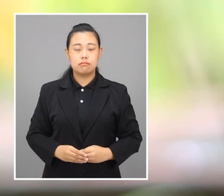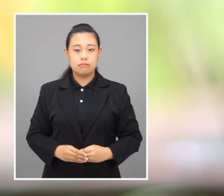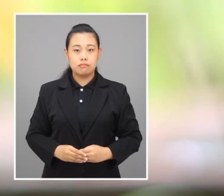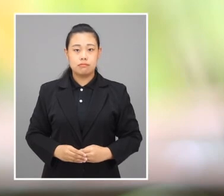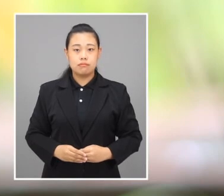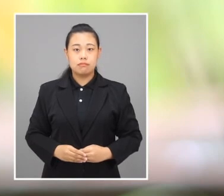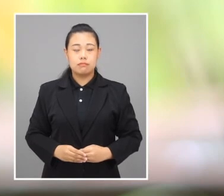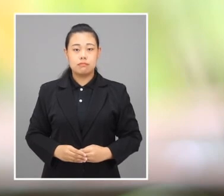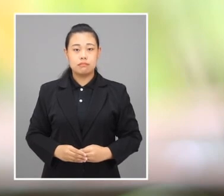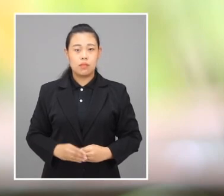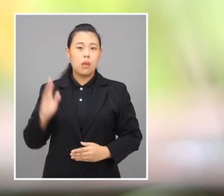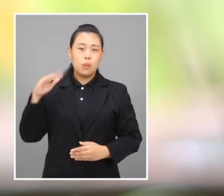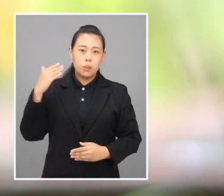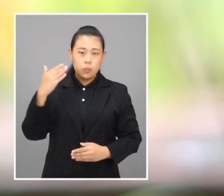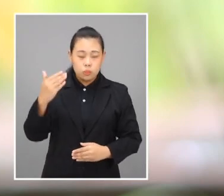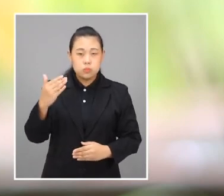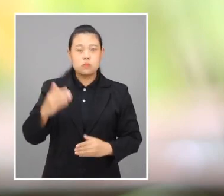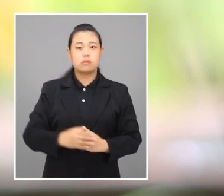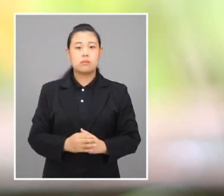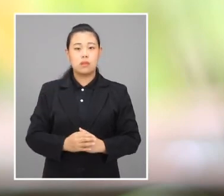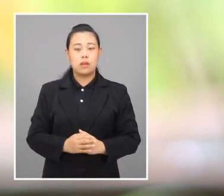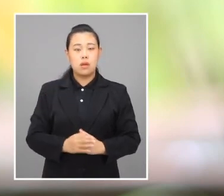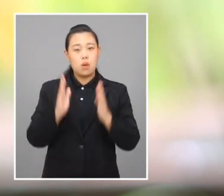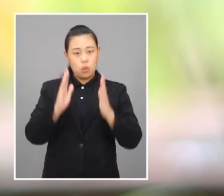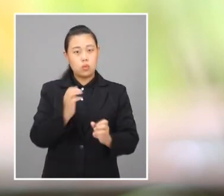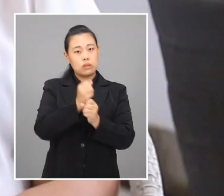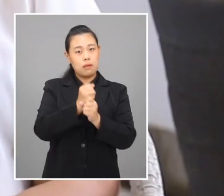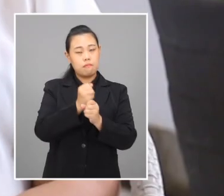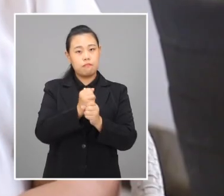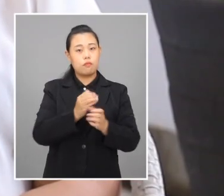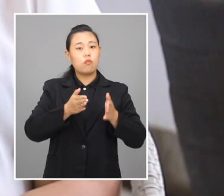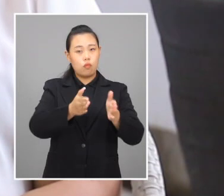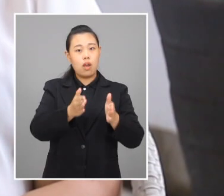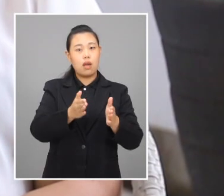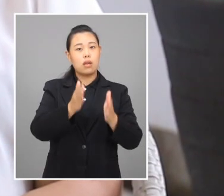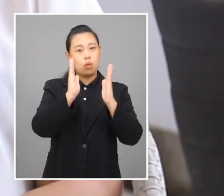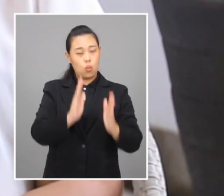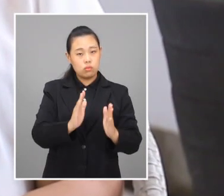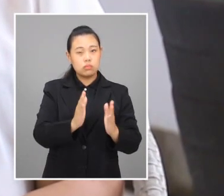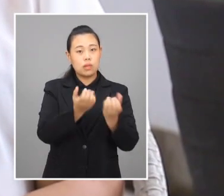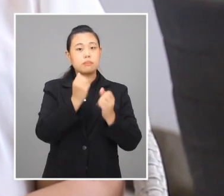จนเจ้าหน้าที่ที่เป็น HR แล้วก็ในส่วนของ